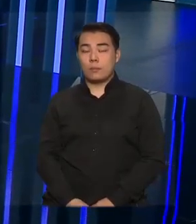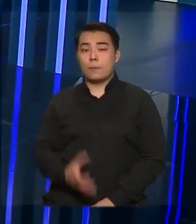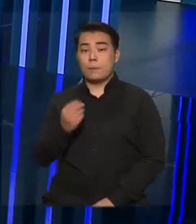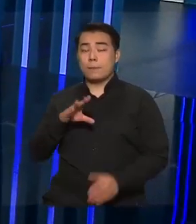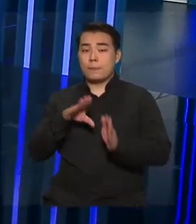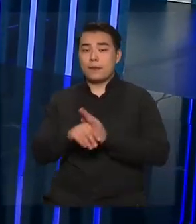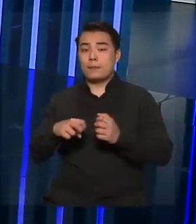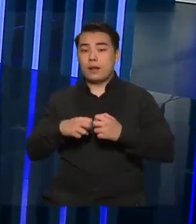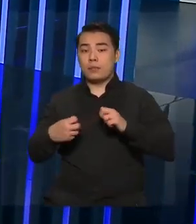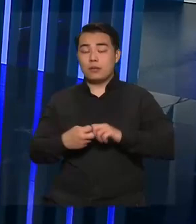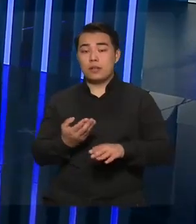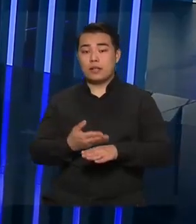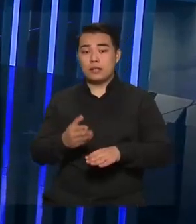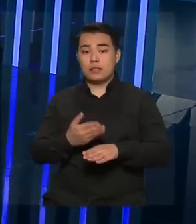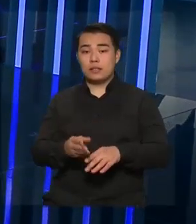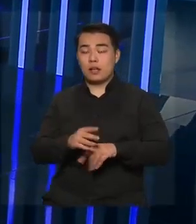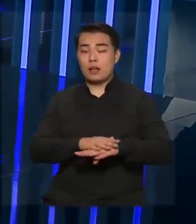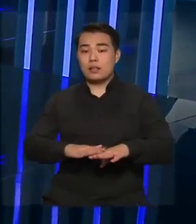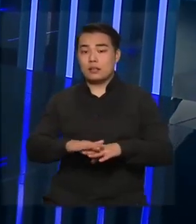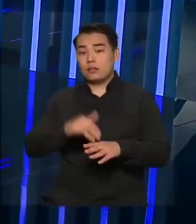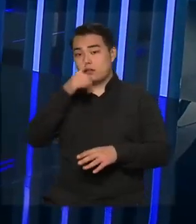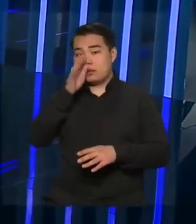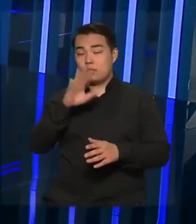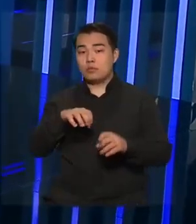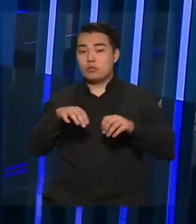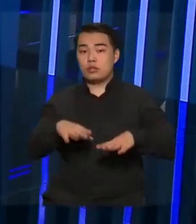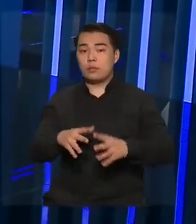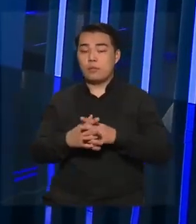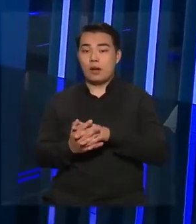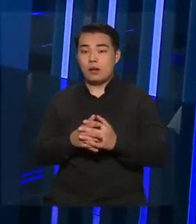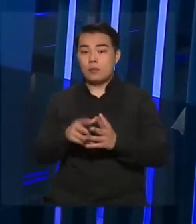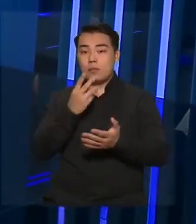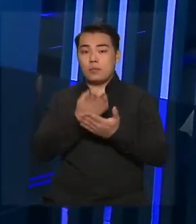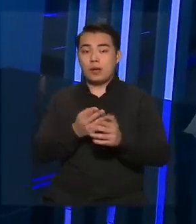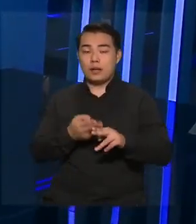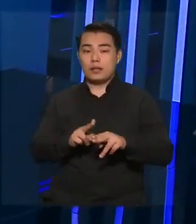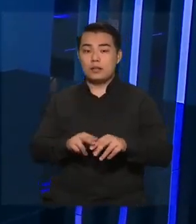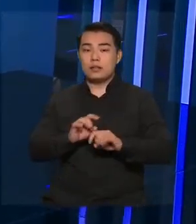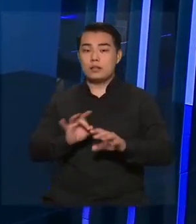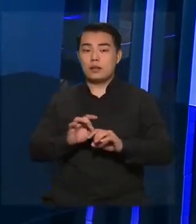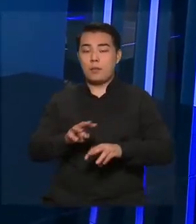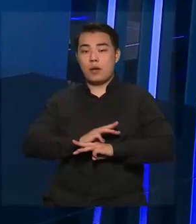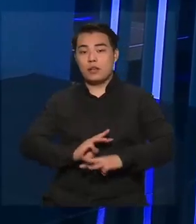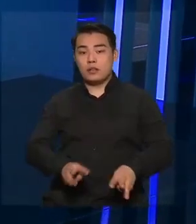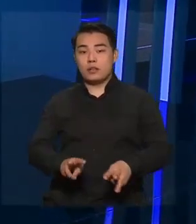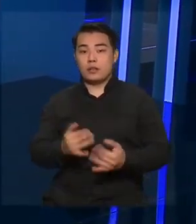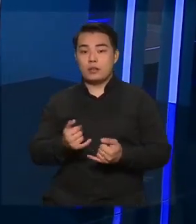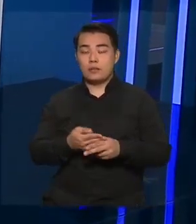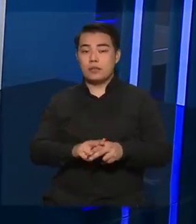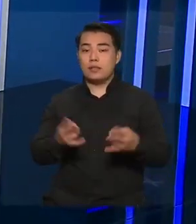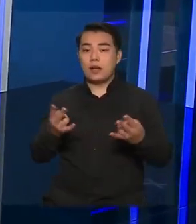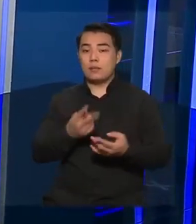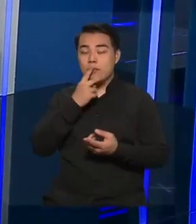Между тем, проблему закредитованности населения не может решить борьба с симптомами. Так считает мажилисмен Берик Бисингалиев.